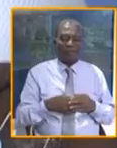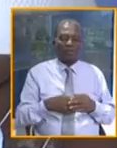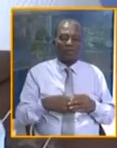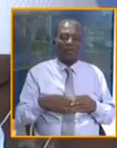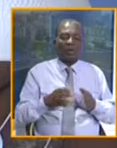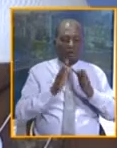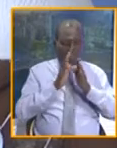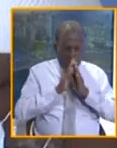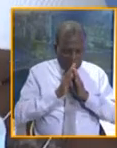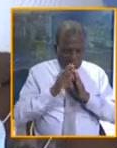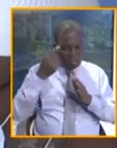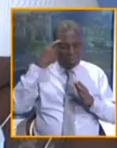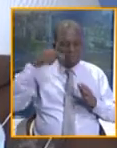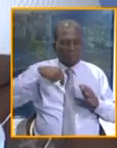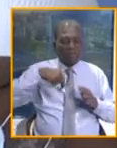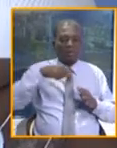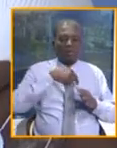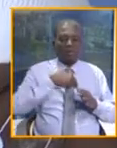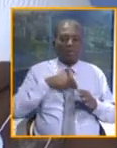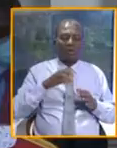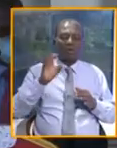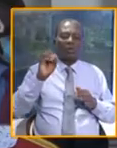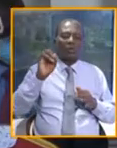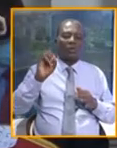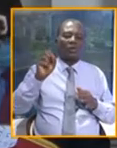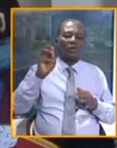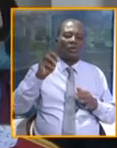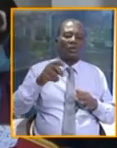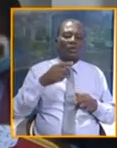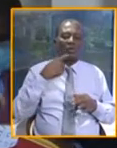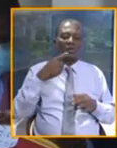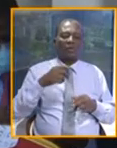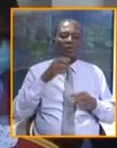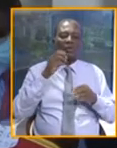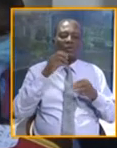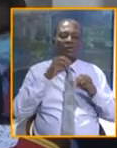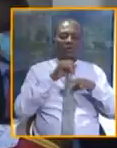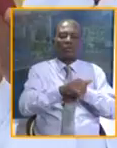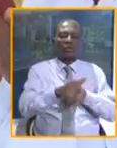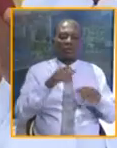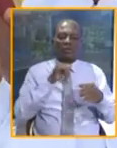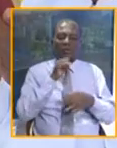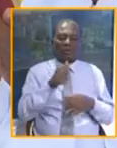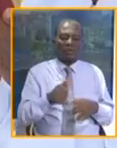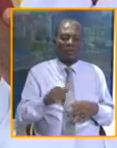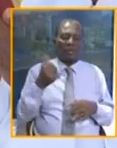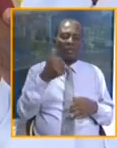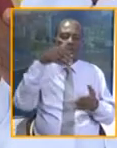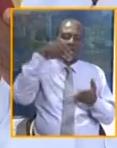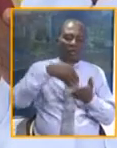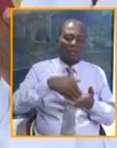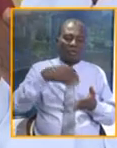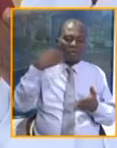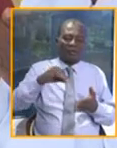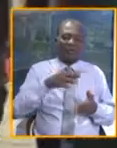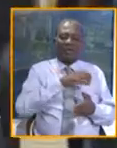les imams. Inch'Allah, le COSIM ne vous décevra pas. 10 millions de francs CFA à la famille, 10 millions de francs CFA